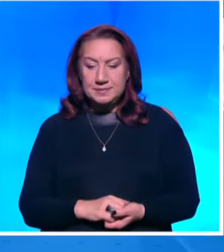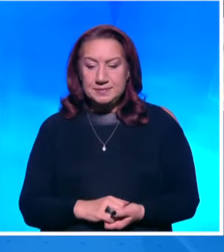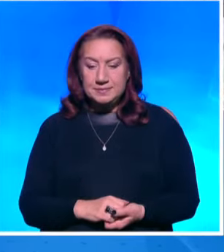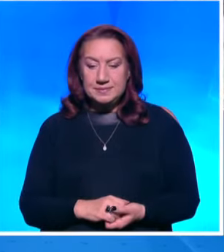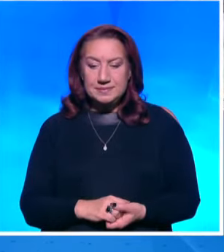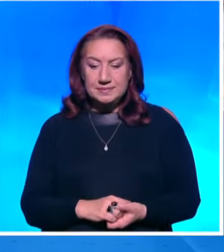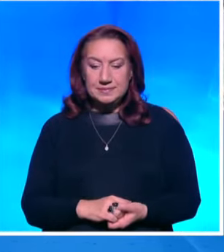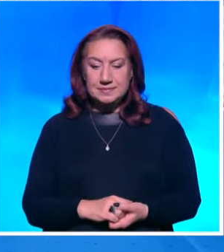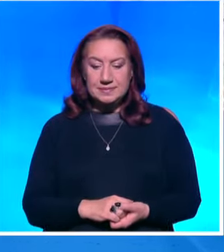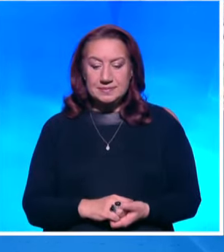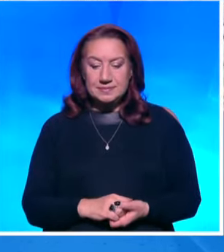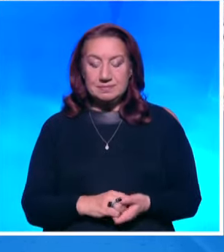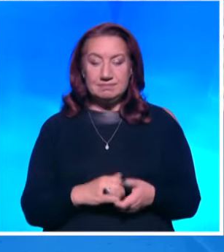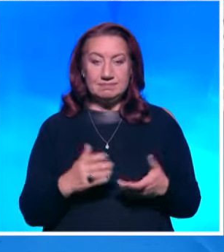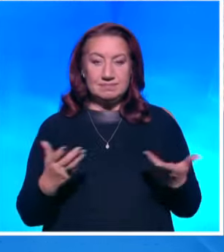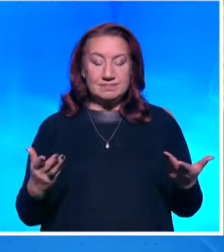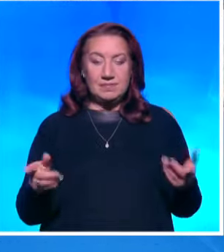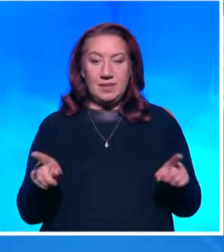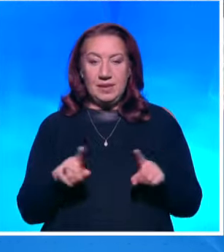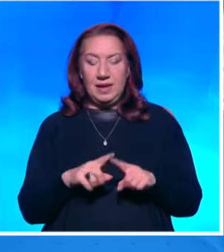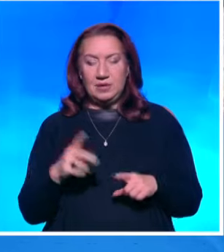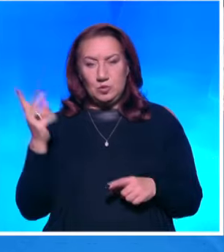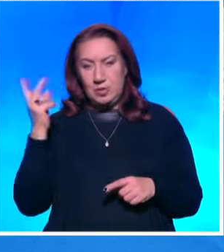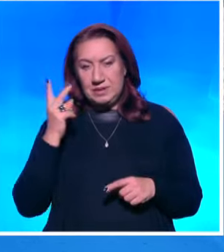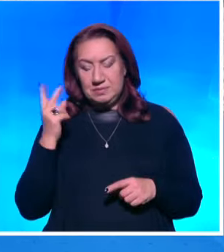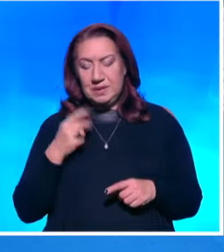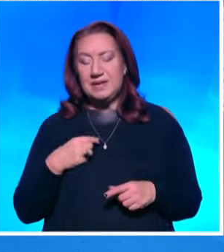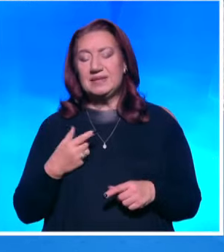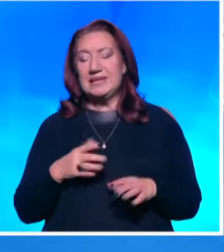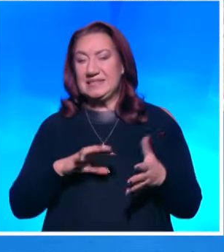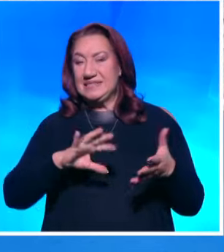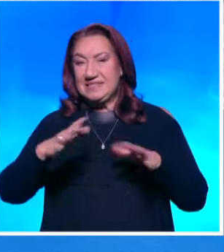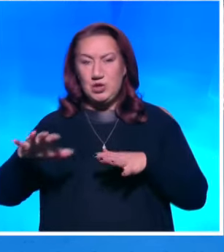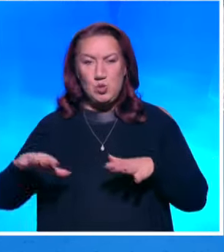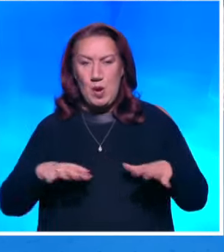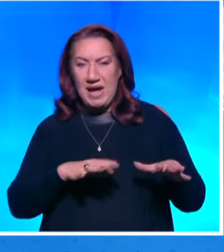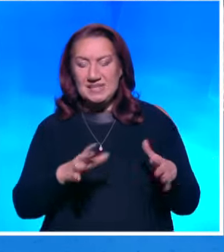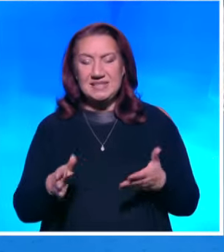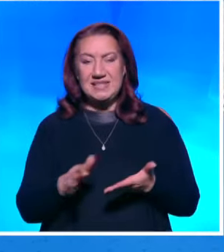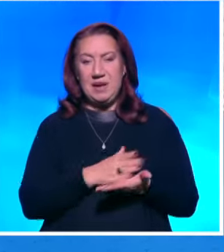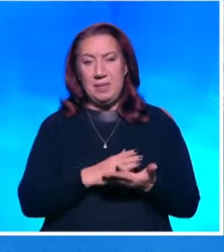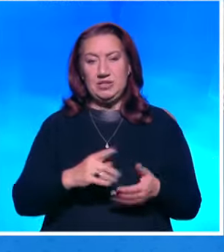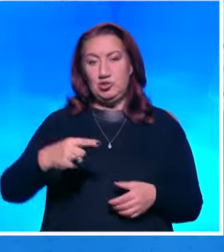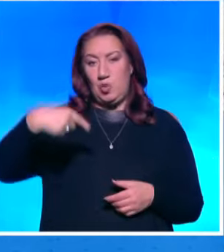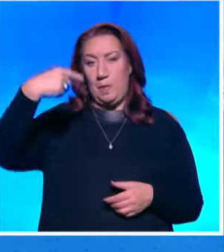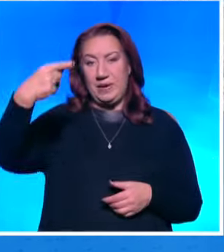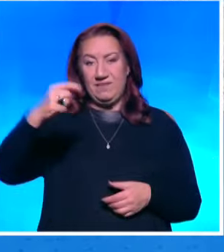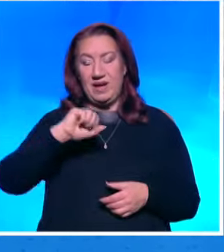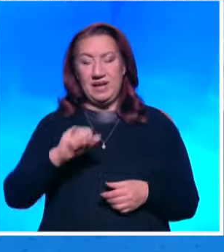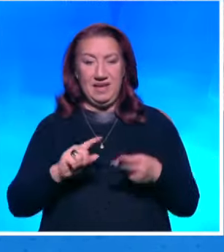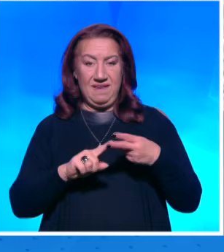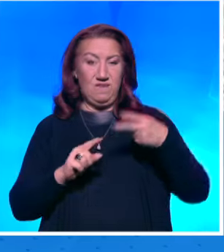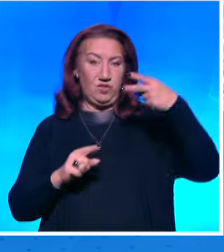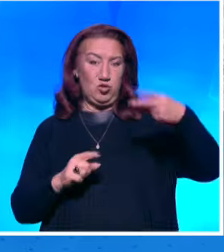борисов и така както става ясно нещата между първите и втори остават изключително сложни и непредсказуеми на този фон